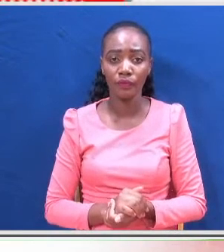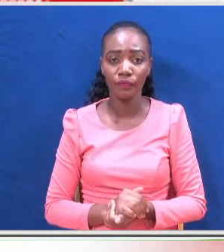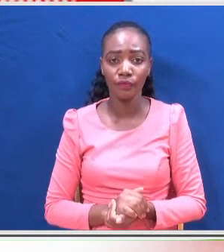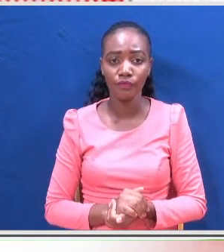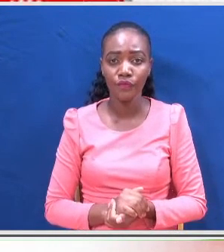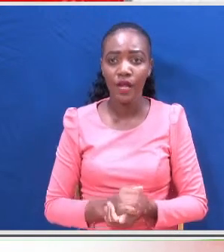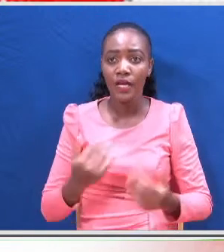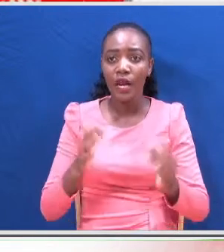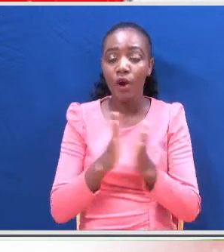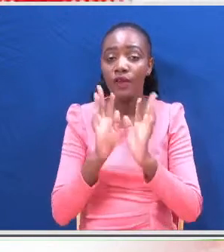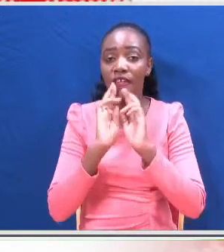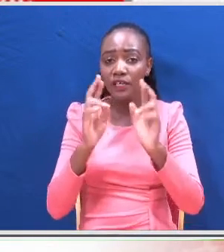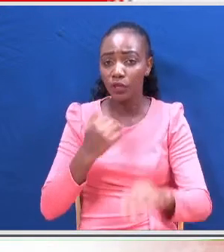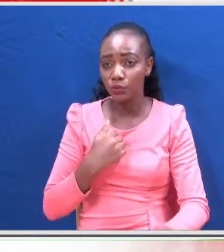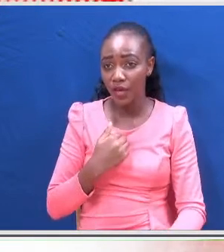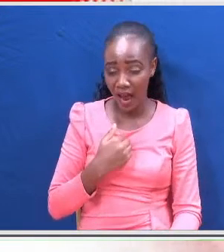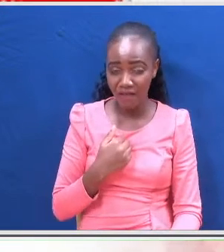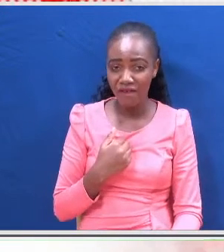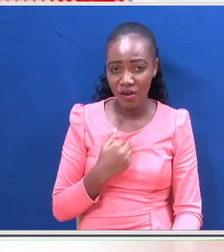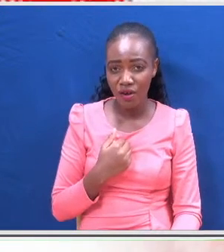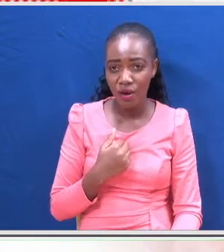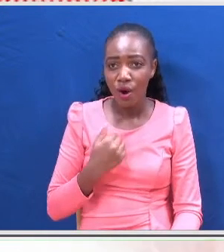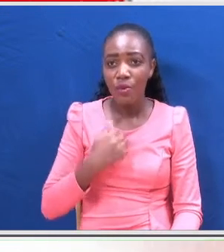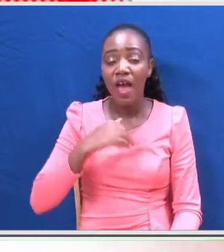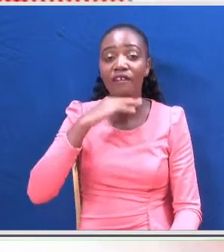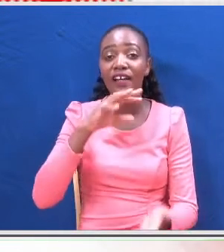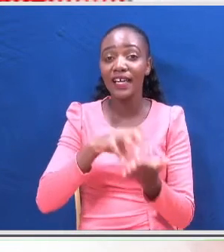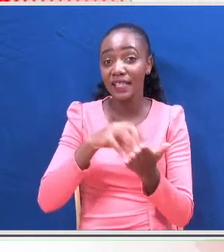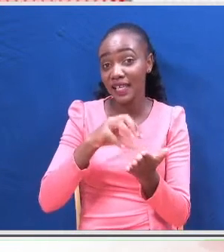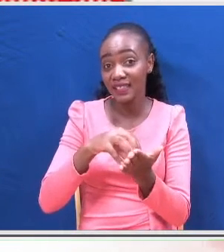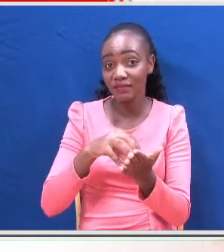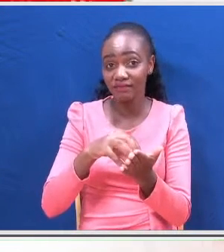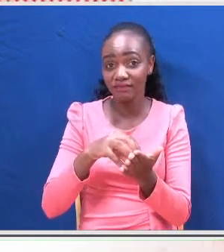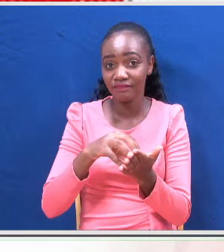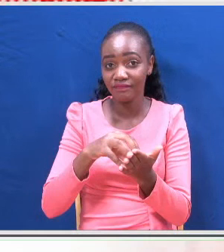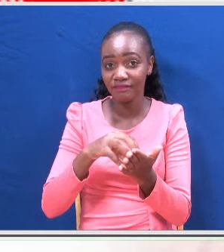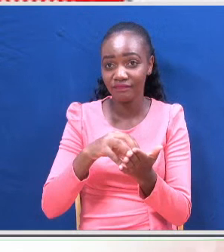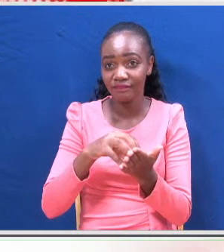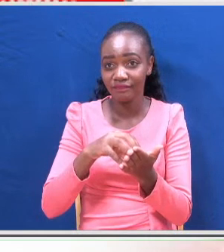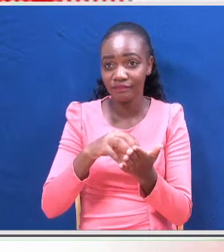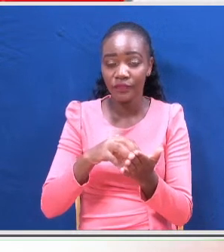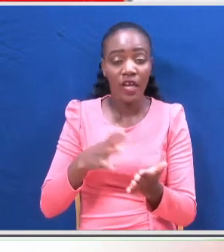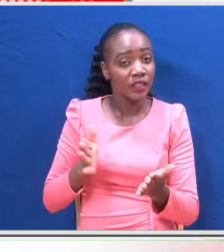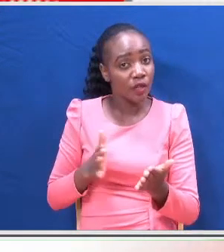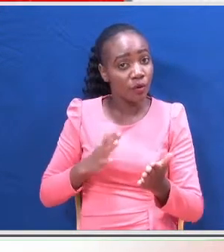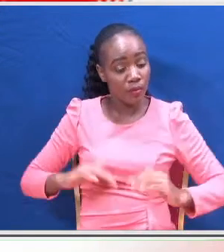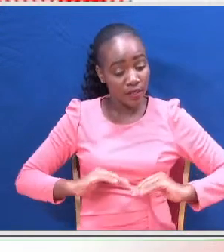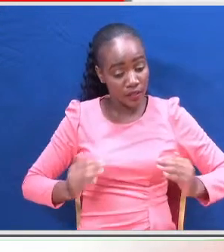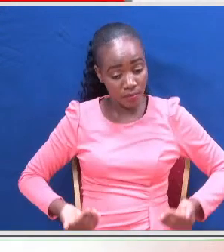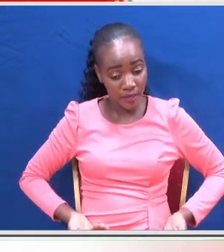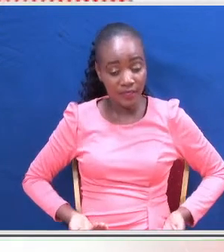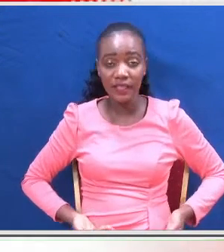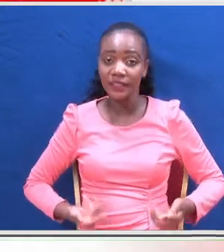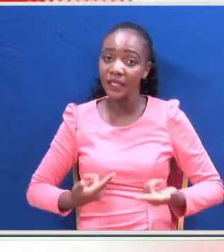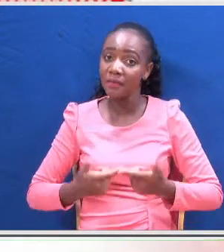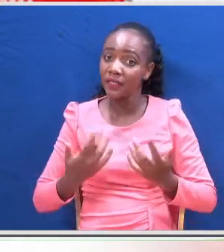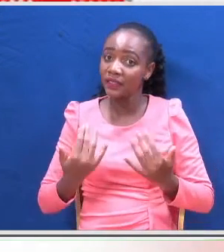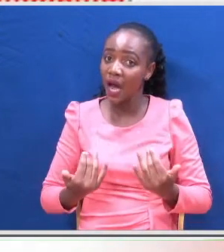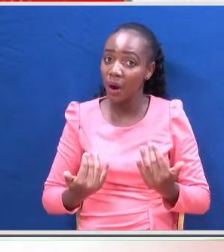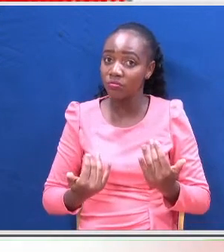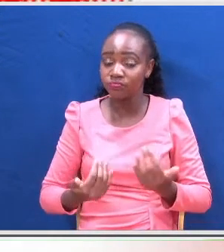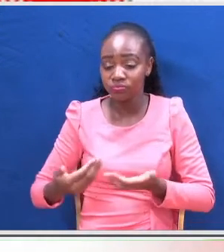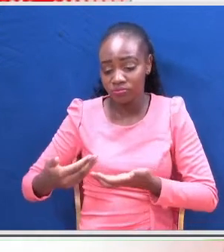report that there is one fatal case. What happened is a miscarriage. We are yet to get the final details, and this happened